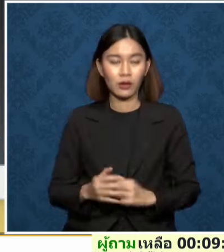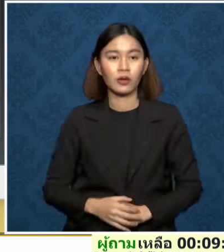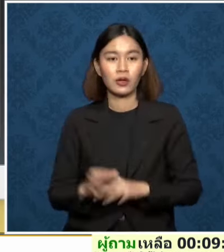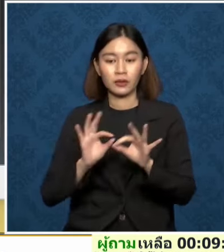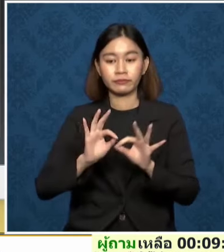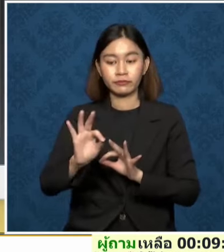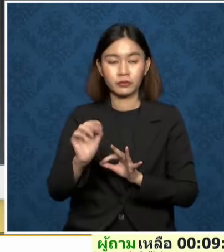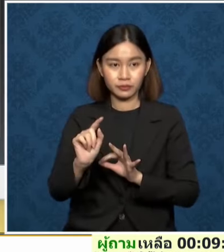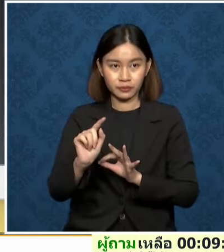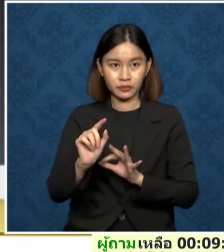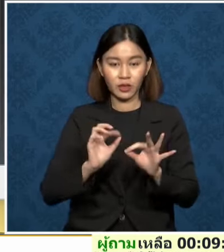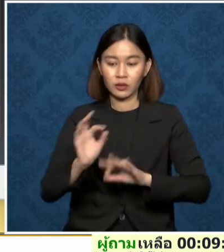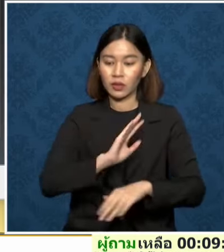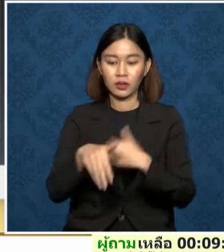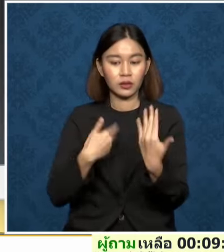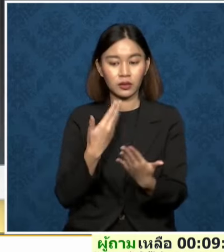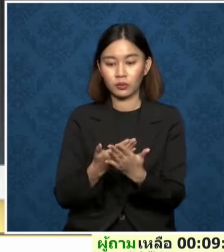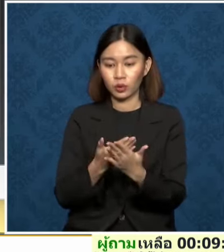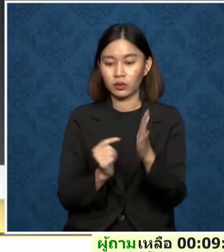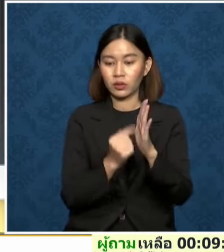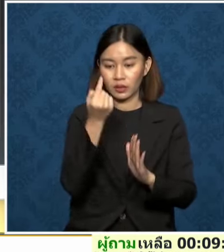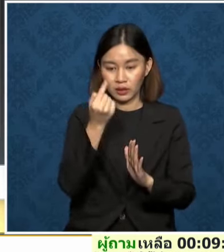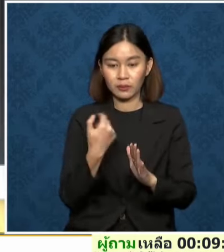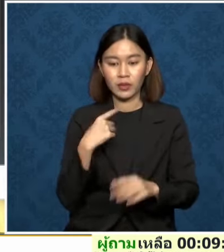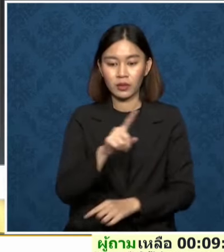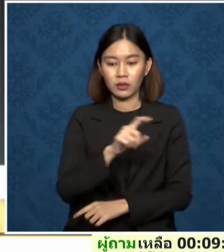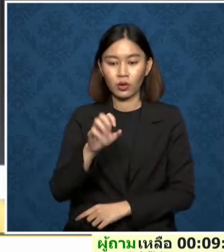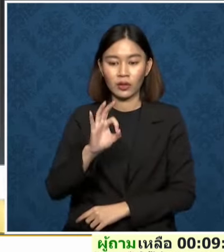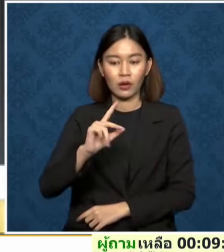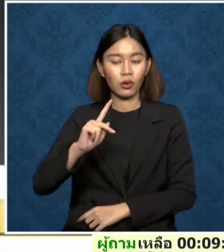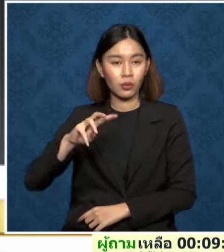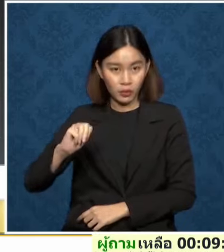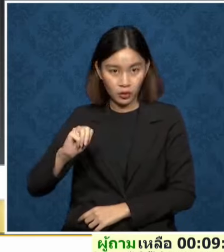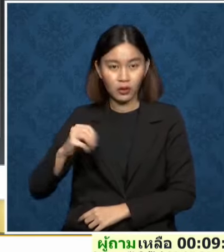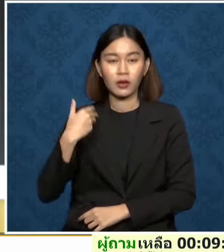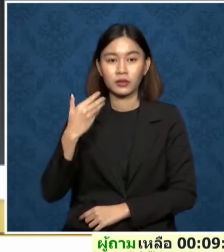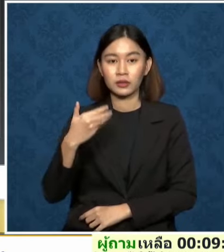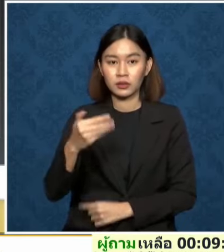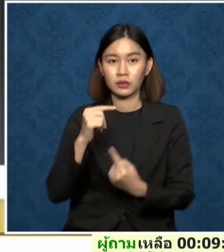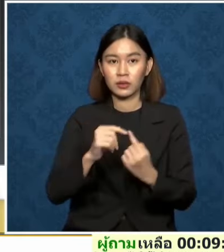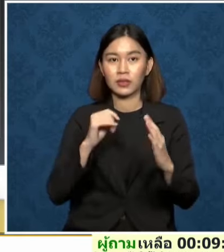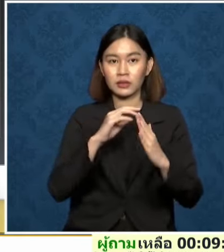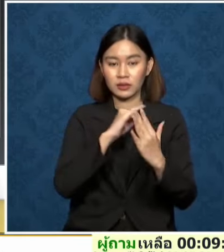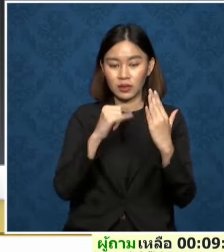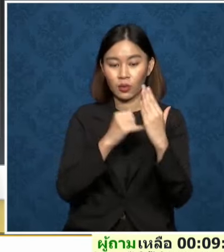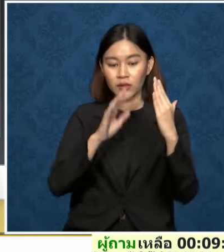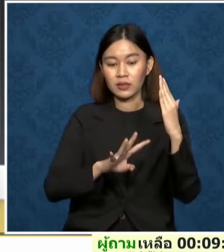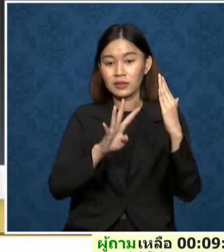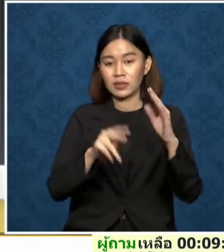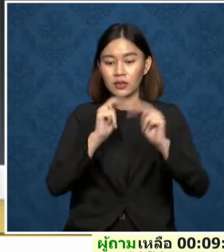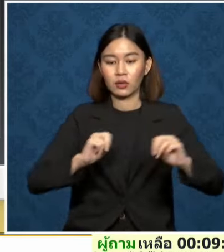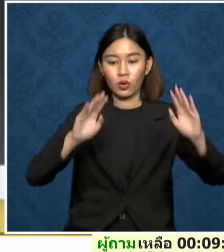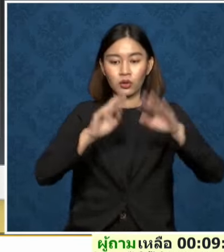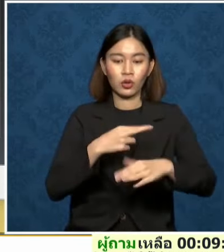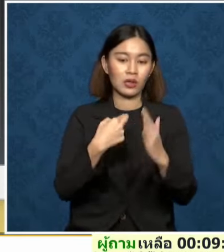ึระยะทางที่ทั้งหมด ระยะทางแรกช่งแรกกคอ 109 กิลเมตรผ่านพ้นที่ 4 จงหวัดค่่ประทาน นาคลประ